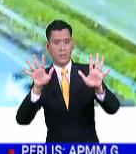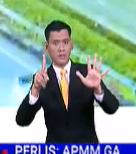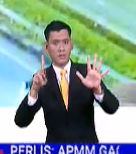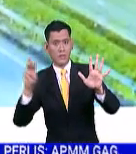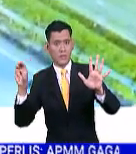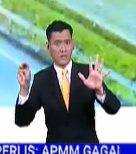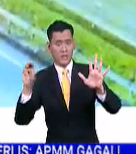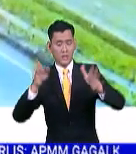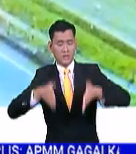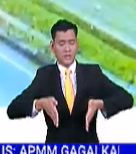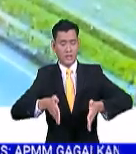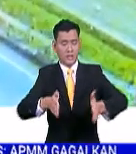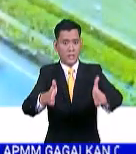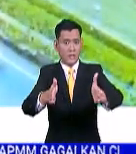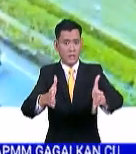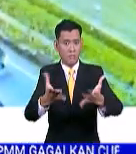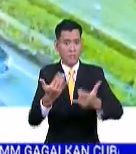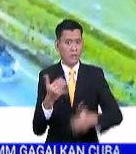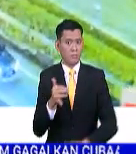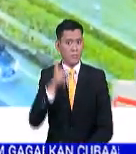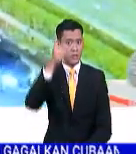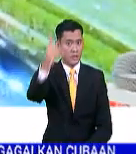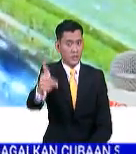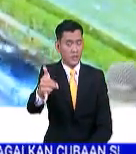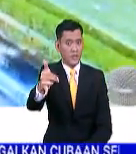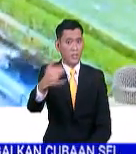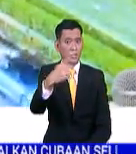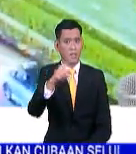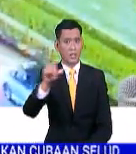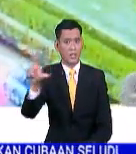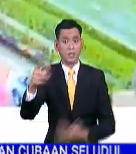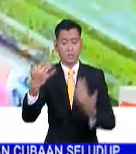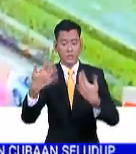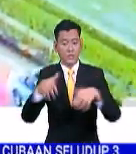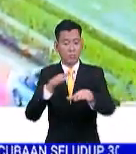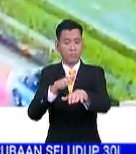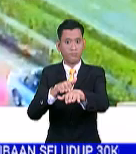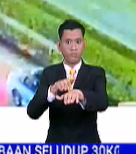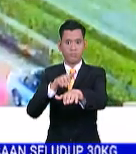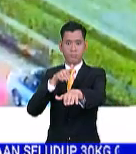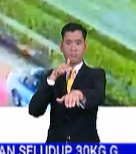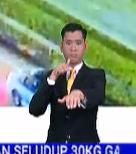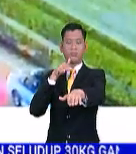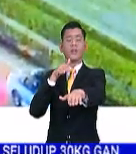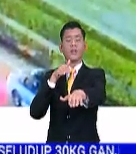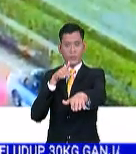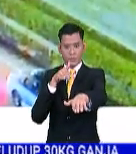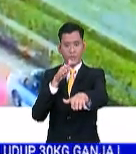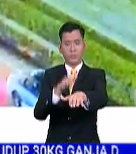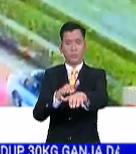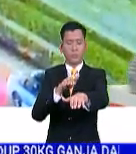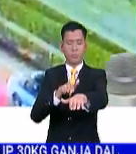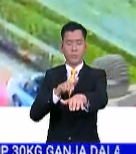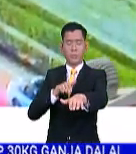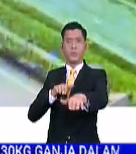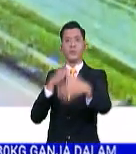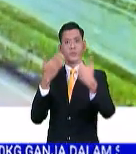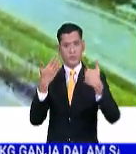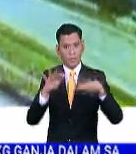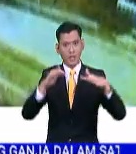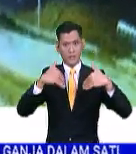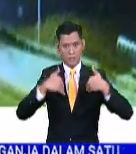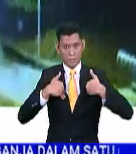ke ibu kota ketika ini mulai sesak, kenderaan sudah pun mulai bertambah. Begitu juga